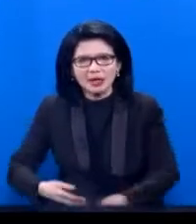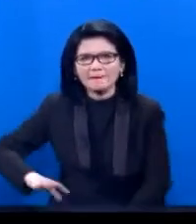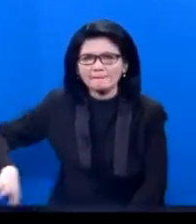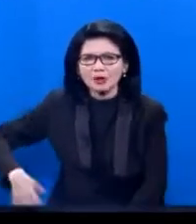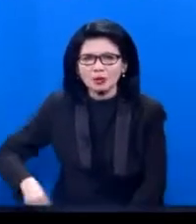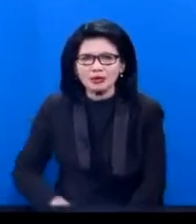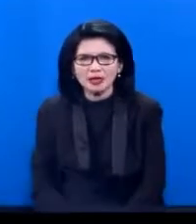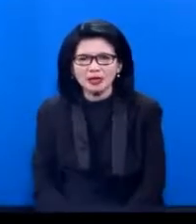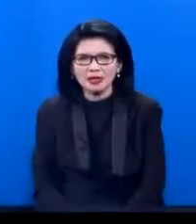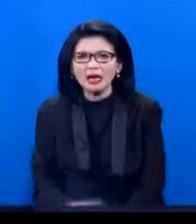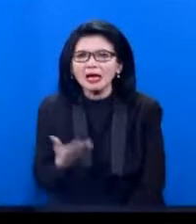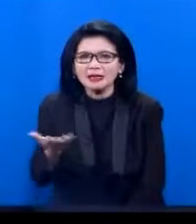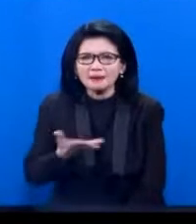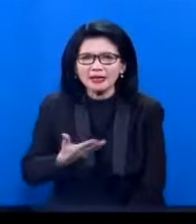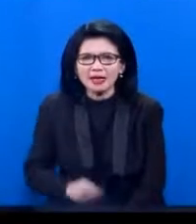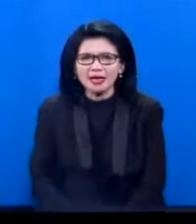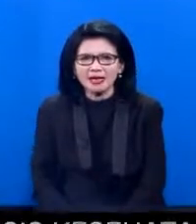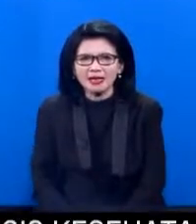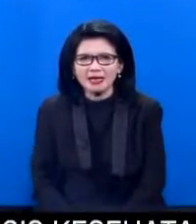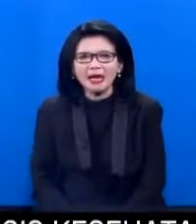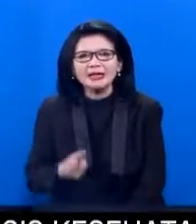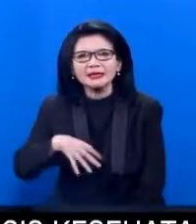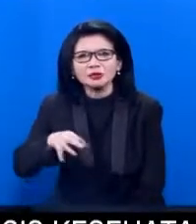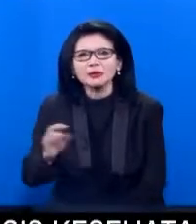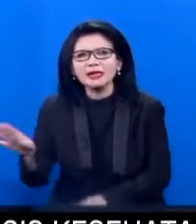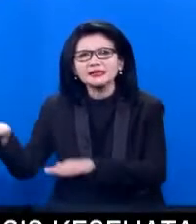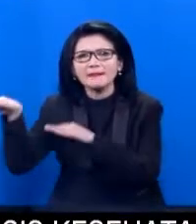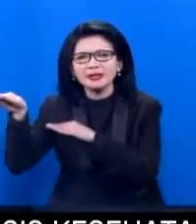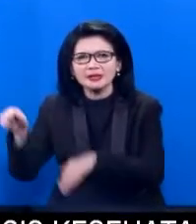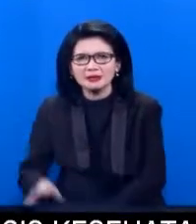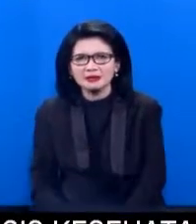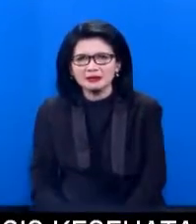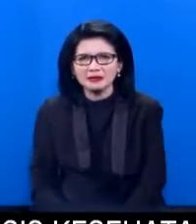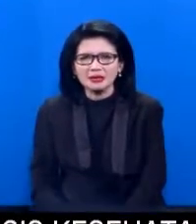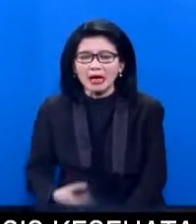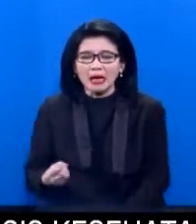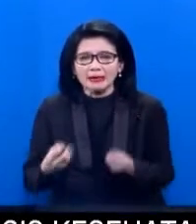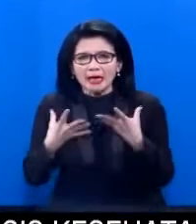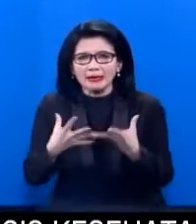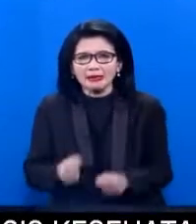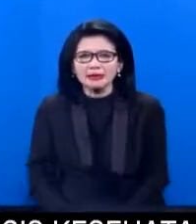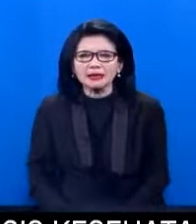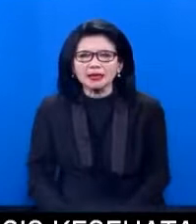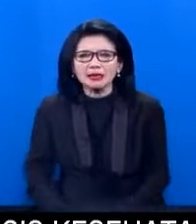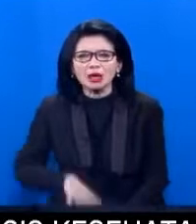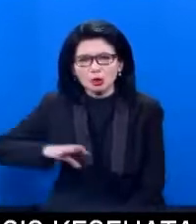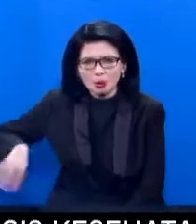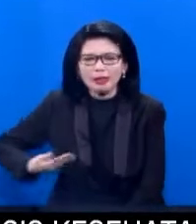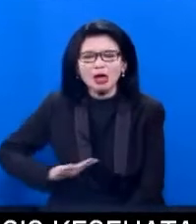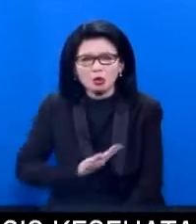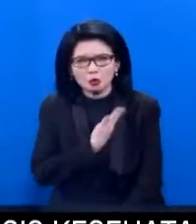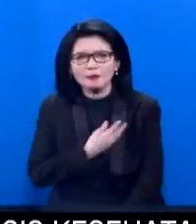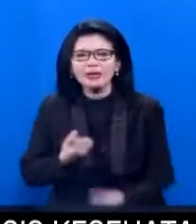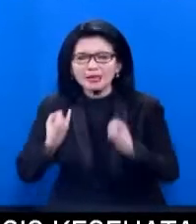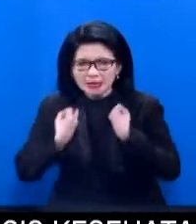di kampung halaman korban di Kabupaten Kerinci Jambi pada Kamis pagi meski mengaku terkejut dengan musibah yang terjadi keluarga korban